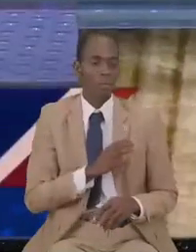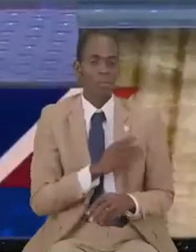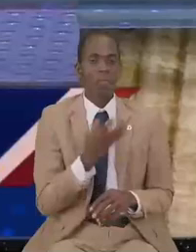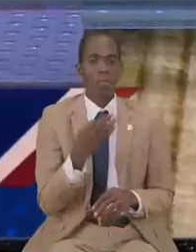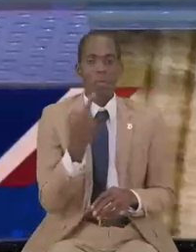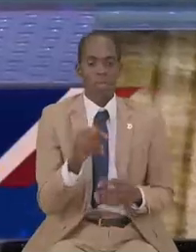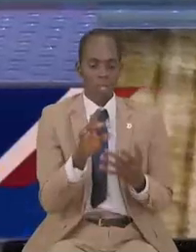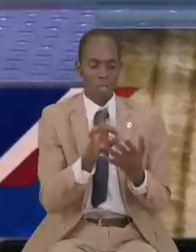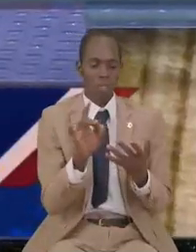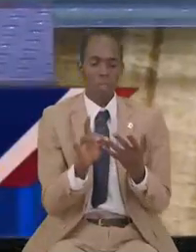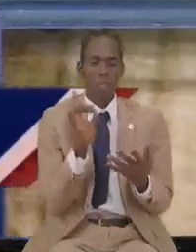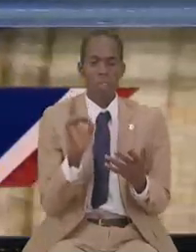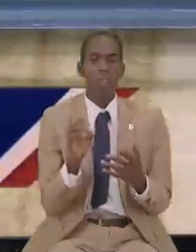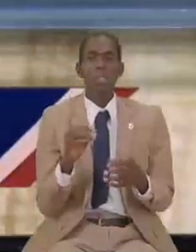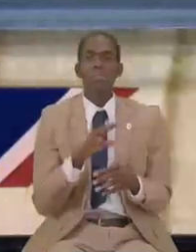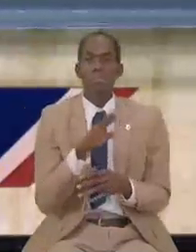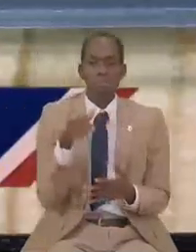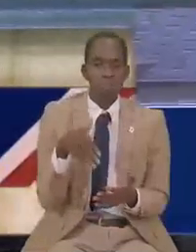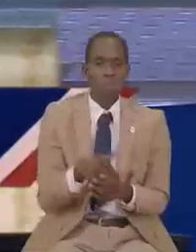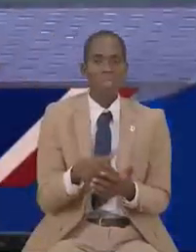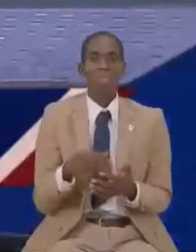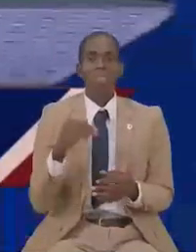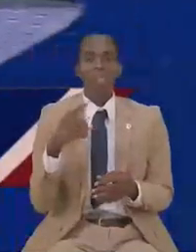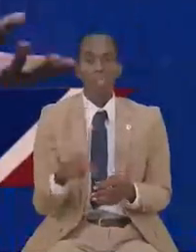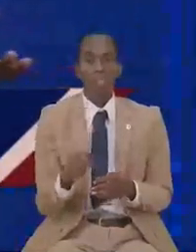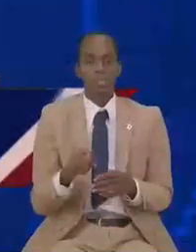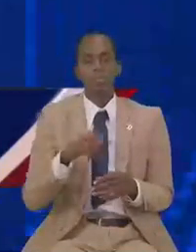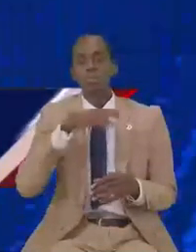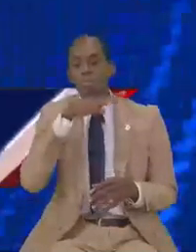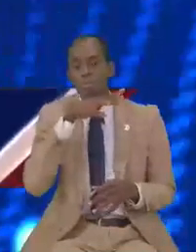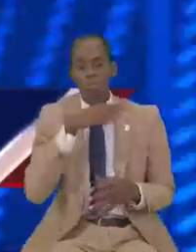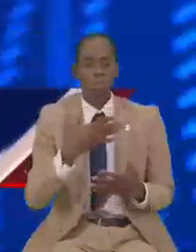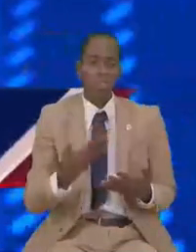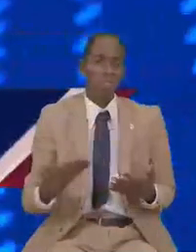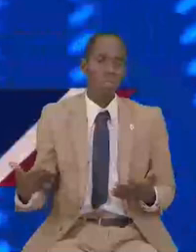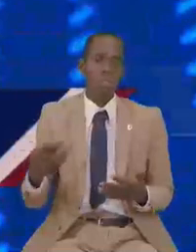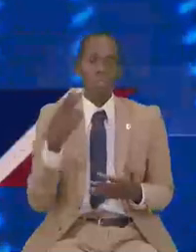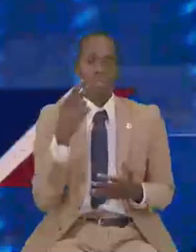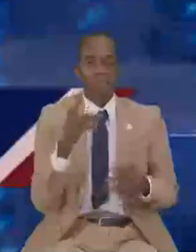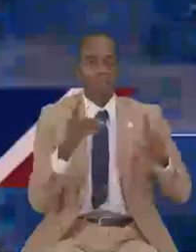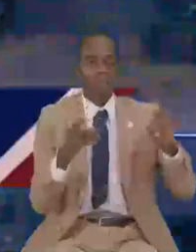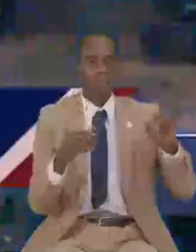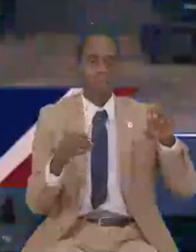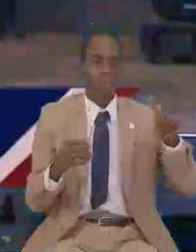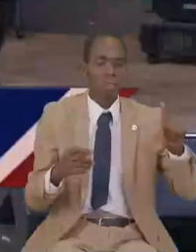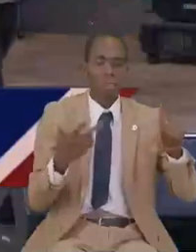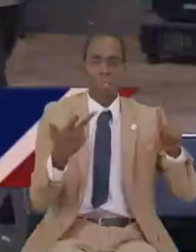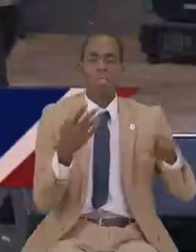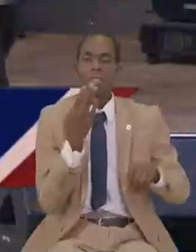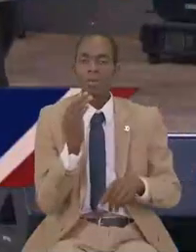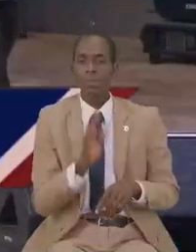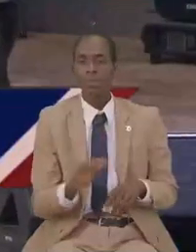personnes choisies au sein de la pollution. Oui, Daniel, Shadrach, Meshach et Abednego